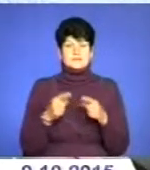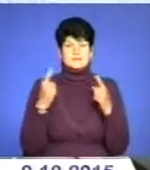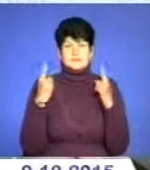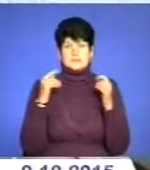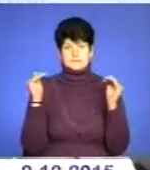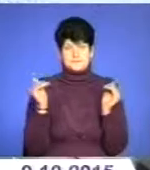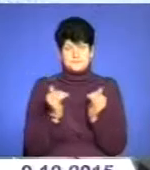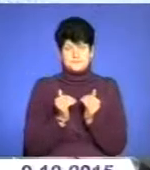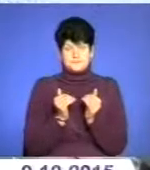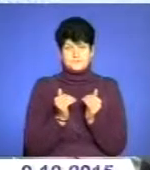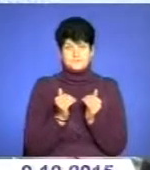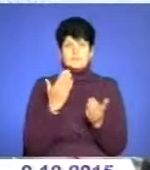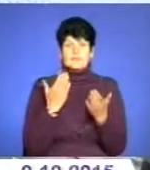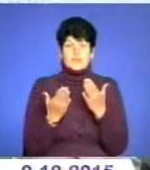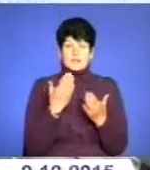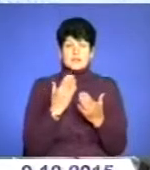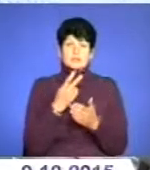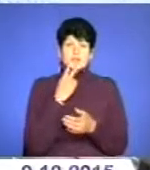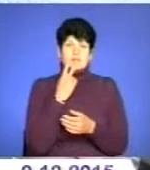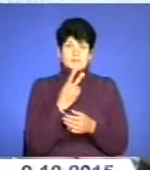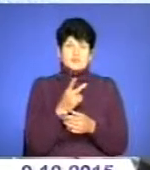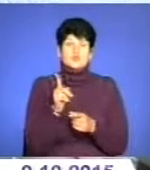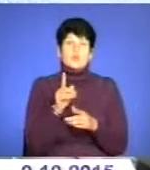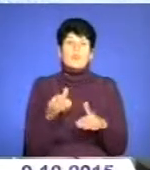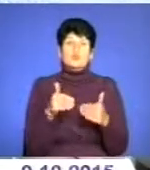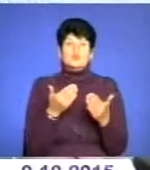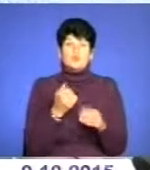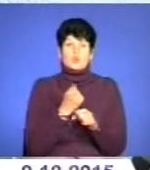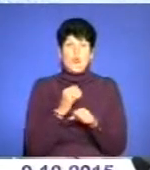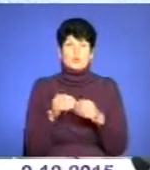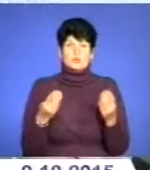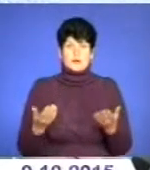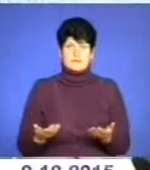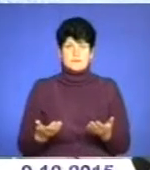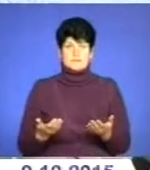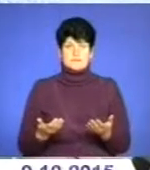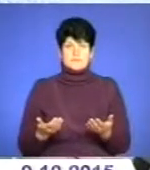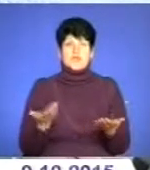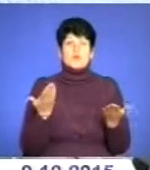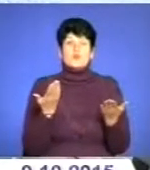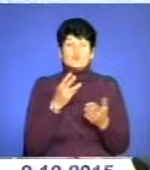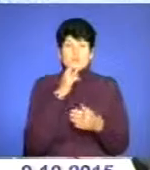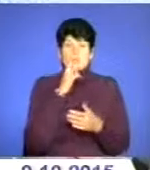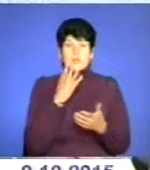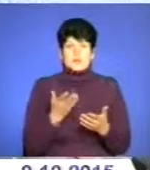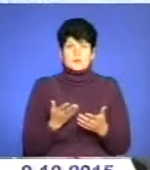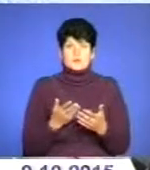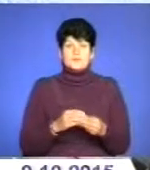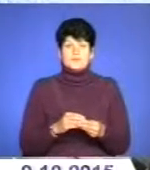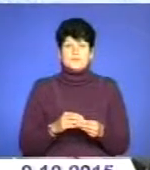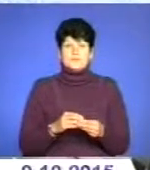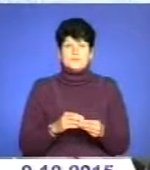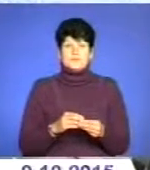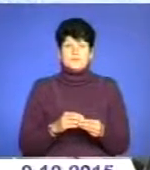зменшення. Якщо дивитися, що пропонують роботодавці, яку заробітну плату, то